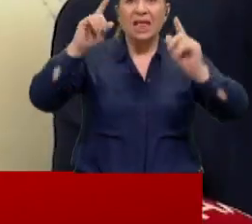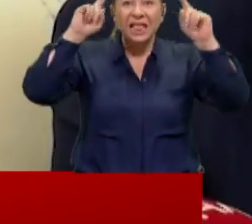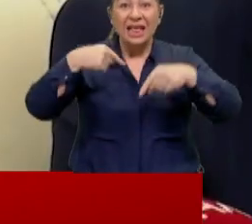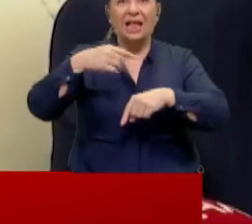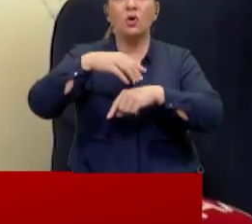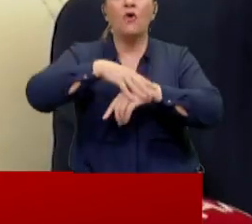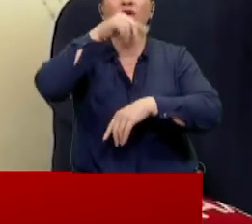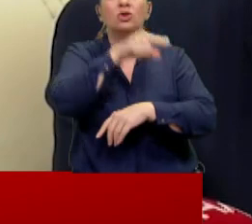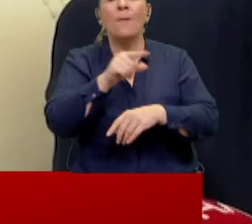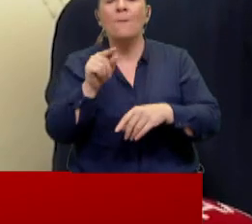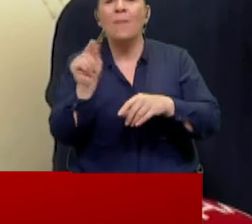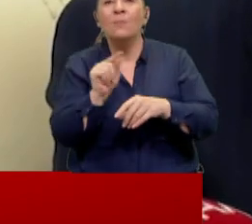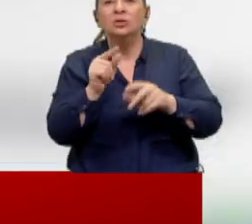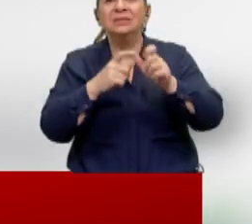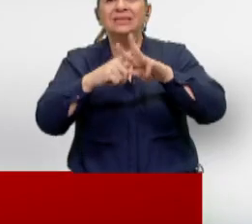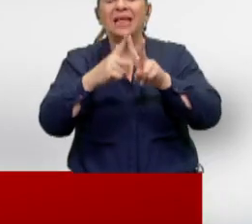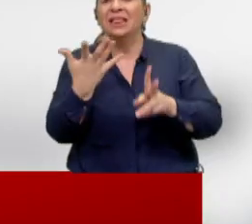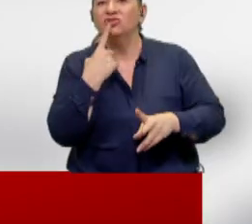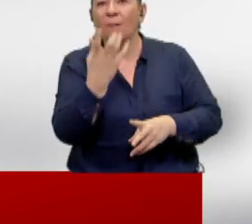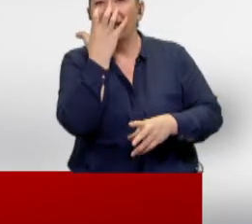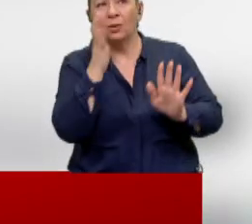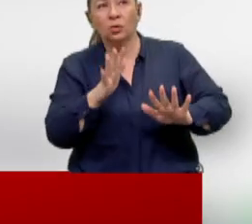konfederasyon Memur Sen'in ne diyeceği merak ediliyordu.